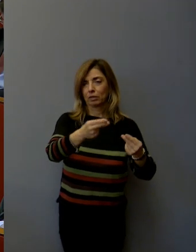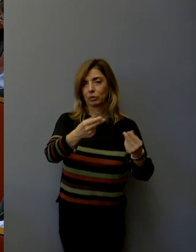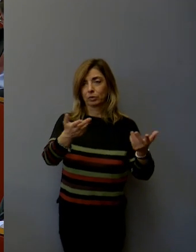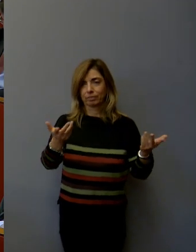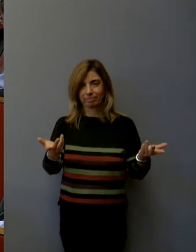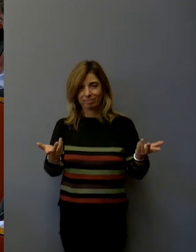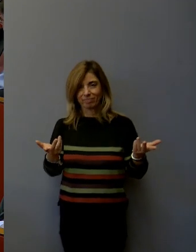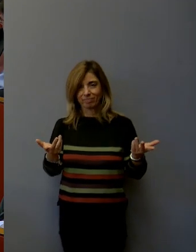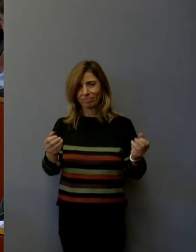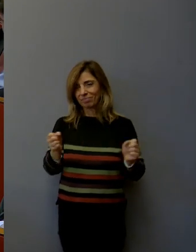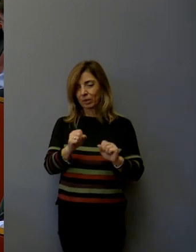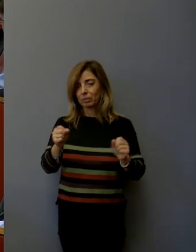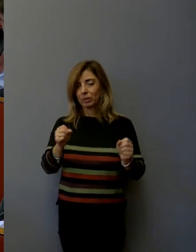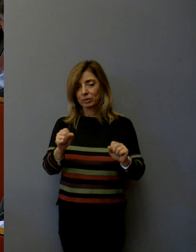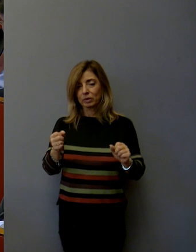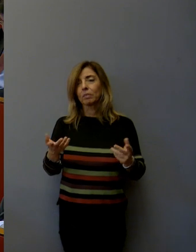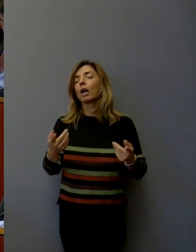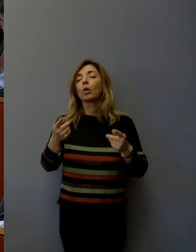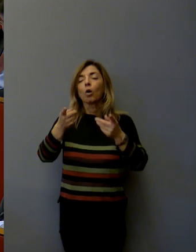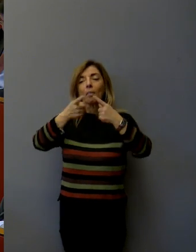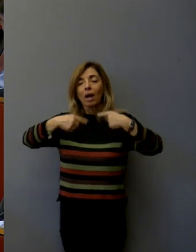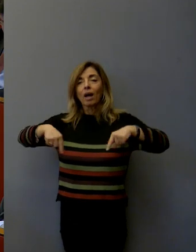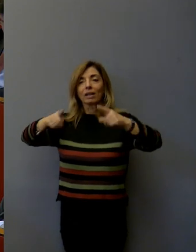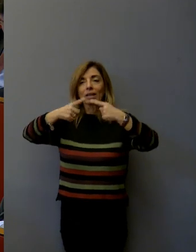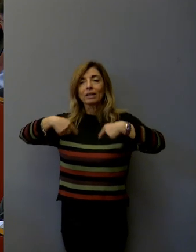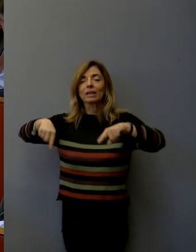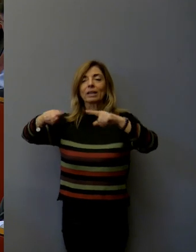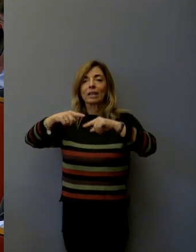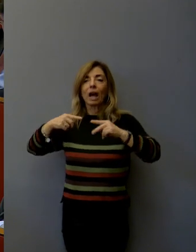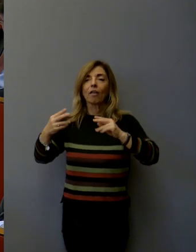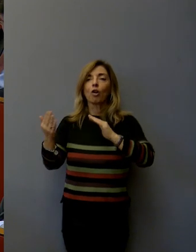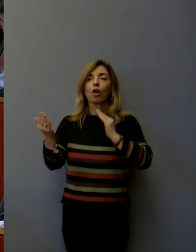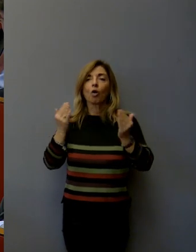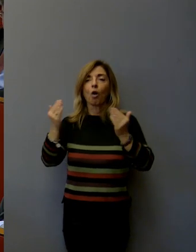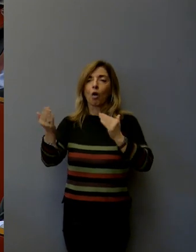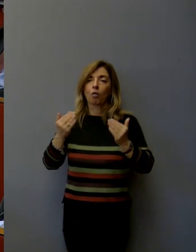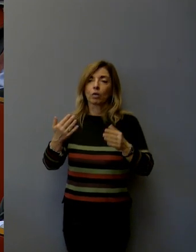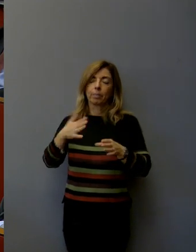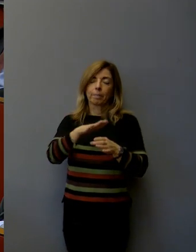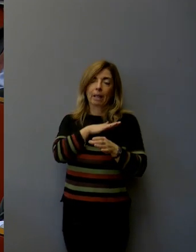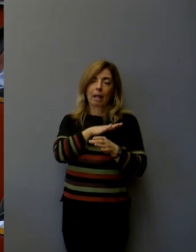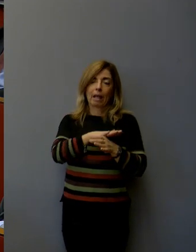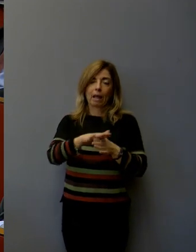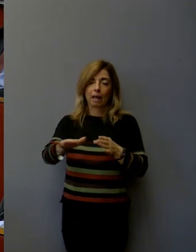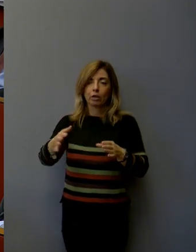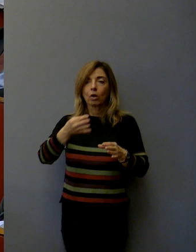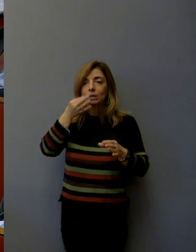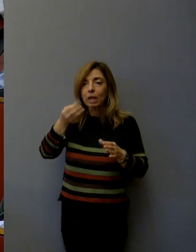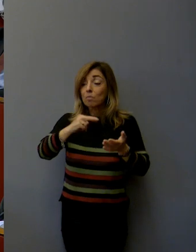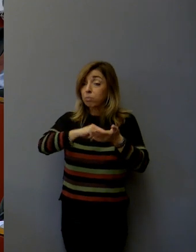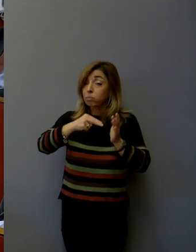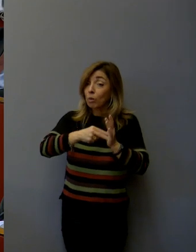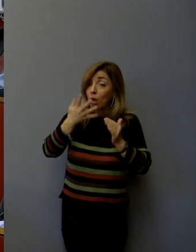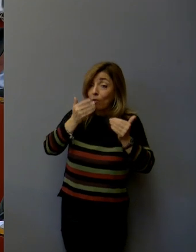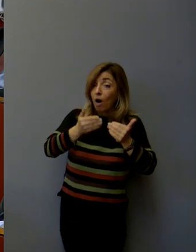tutte le volte che si vuole procrastinare un problema si apre un tavolo è noto chiunque fa politica lo sa